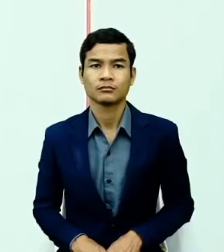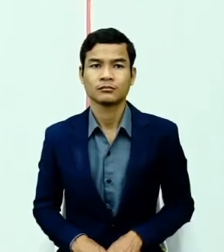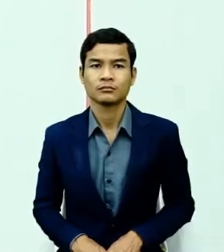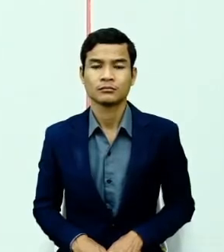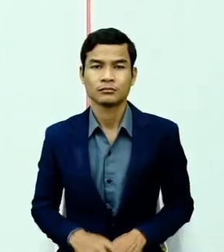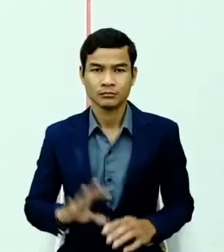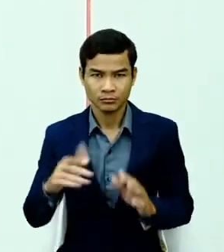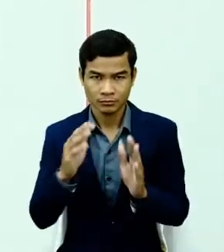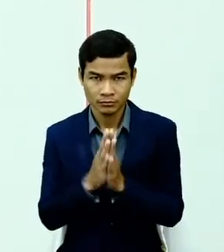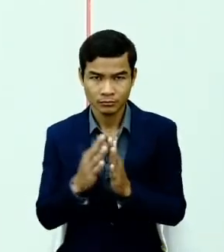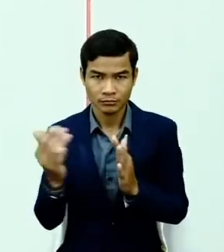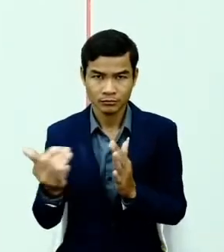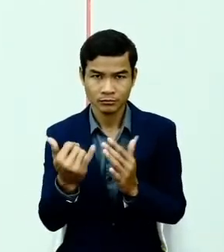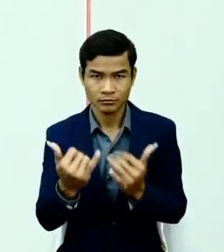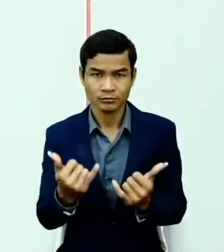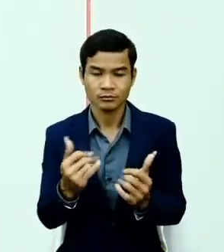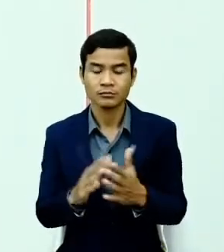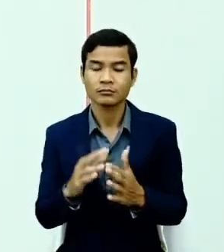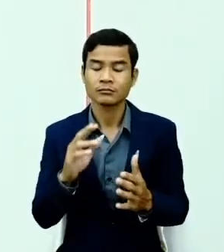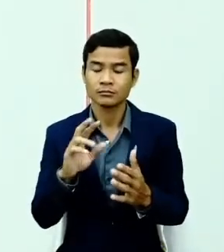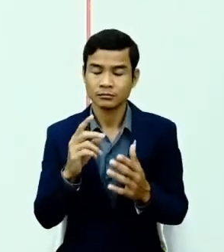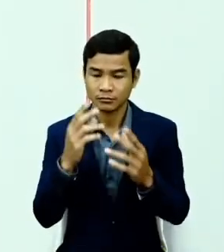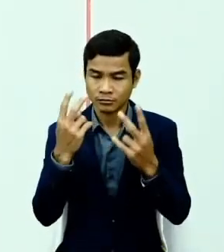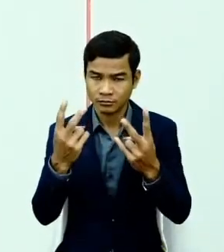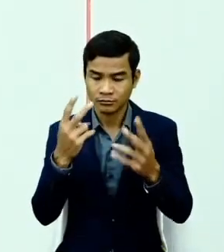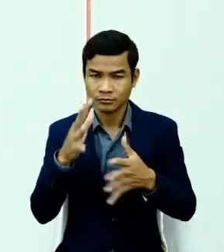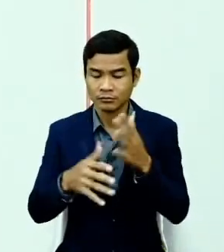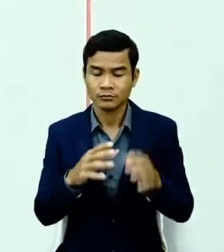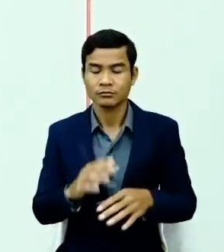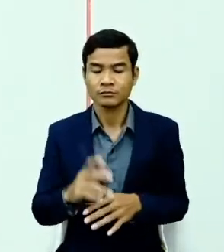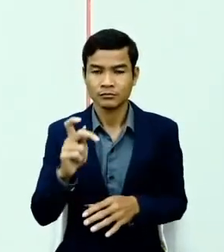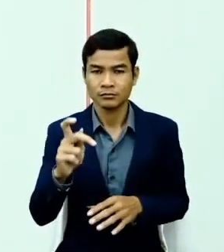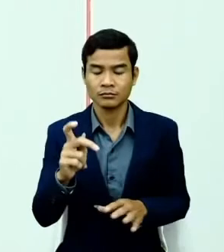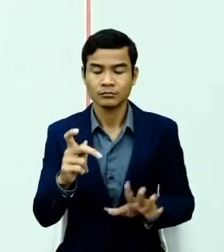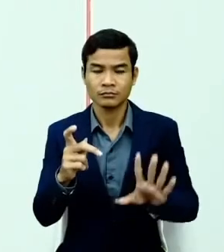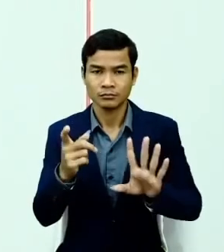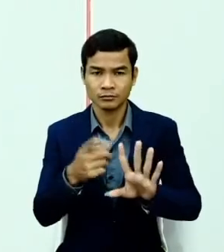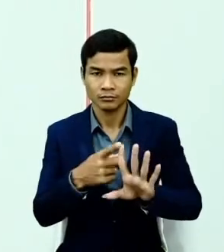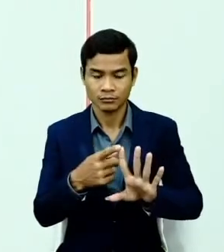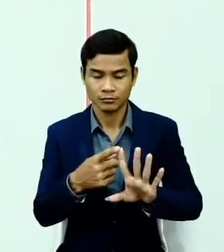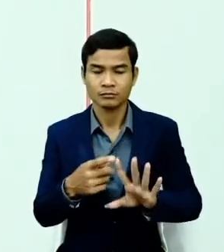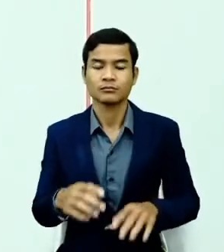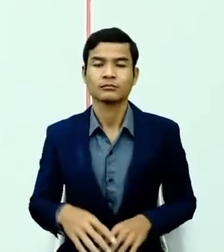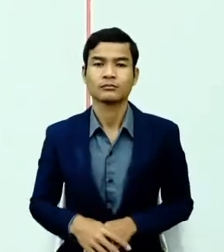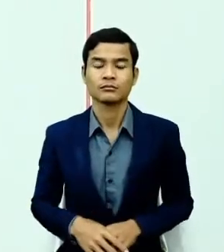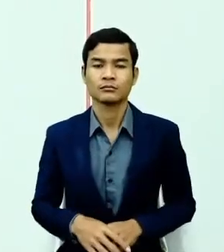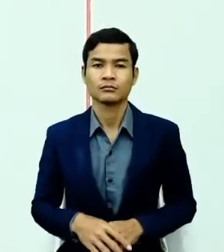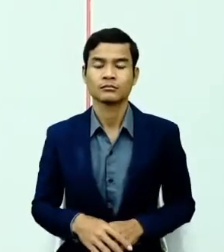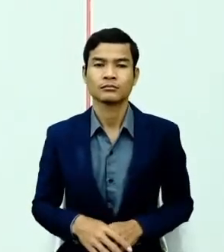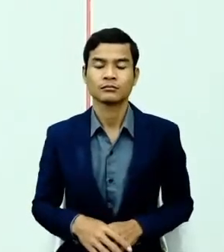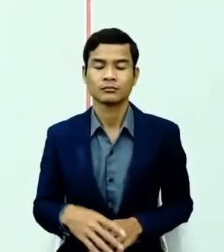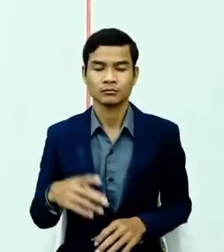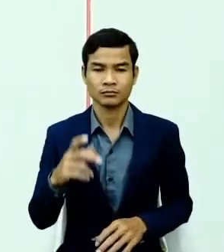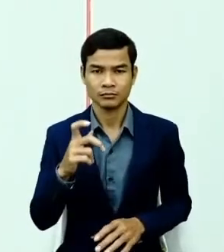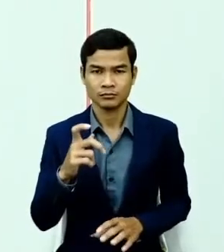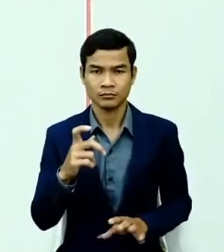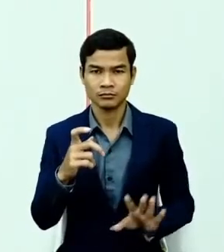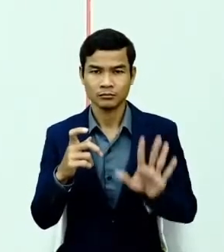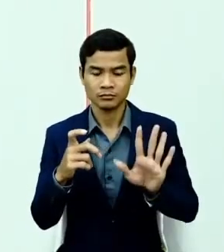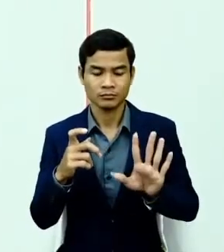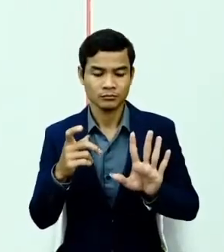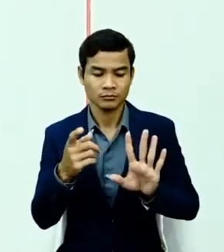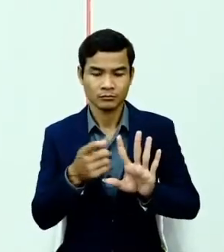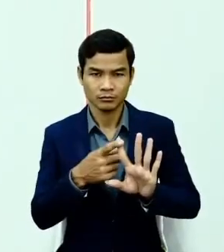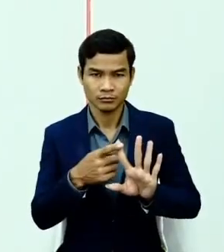អរគុណកូនឥឡូវកូនចាំមើលអ្នកគ្រូអានណាកអ៊ីគីក